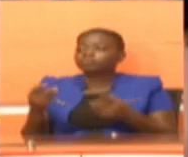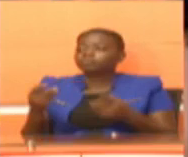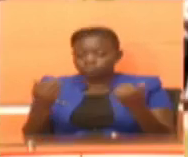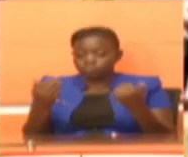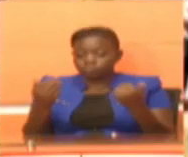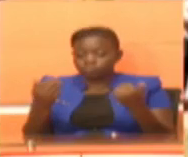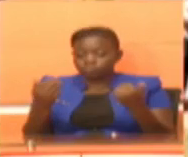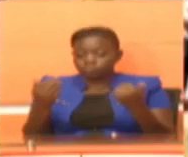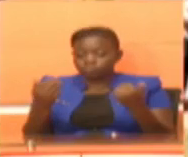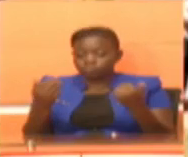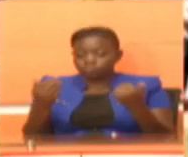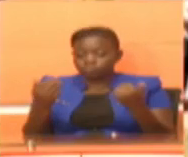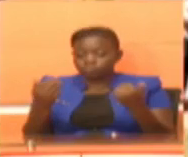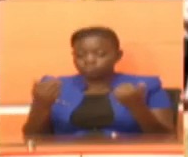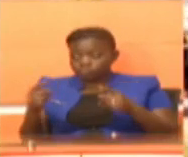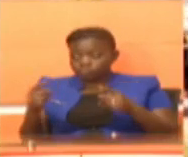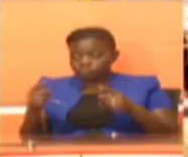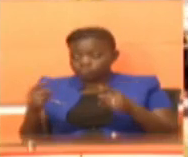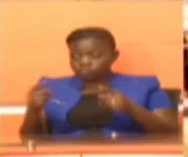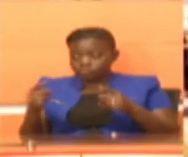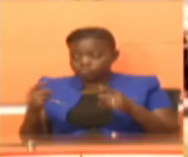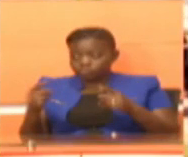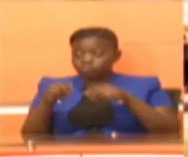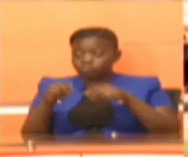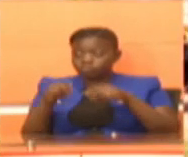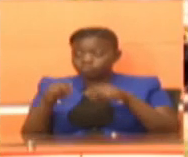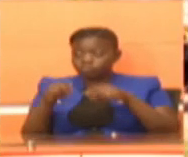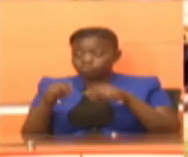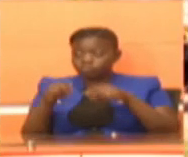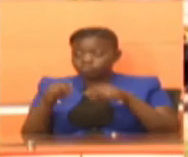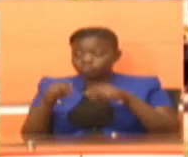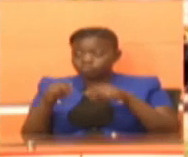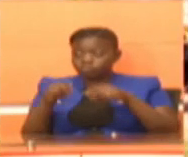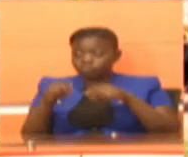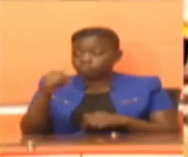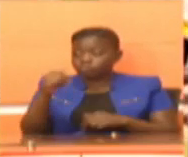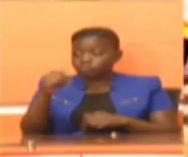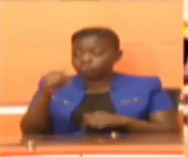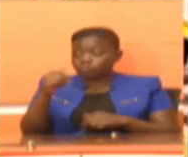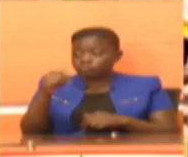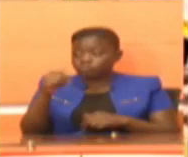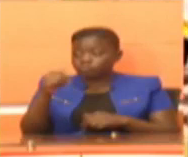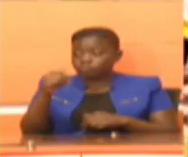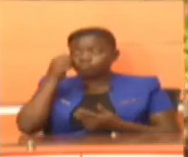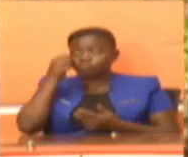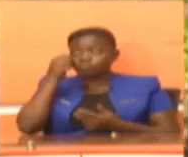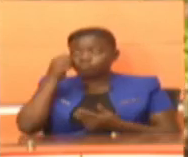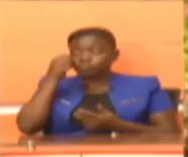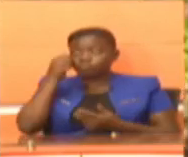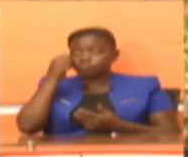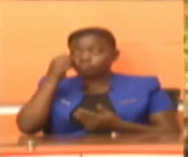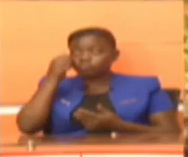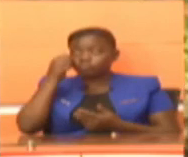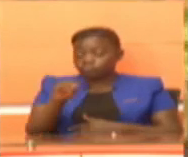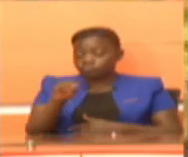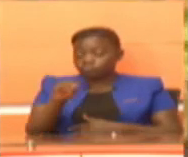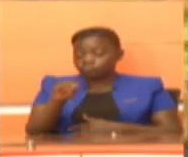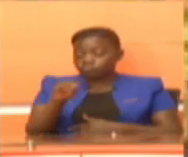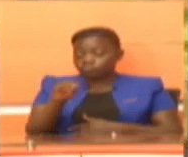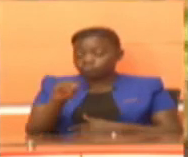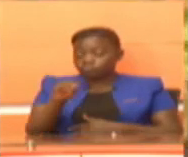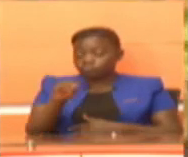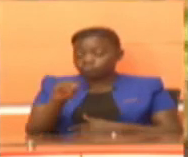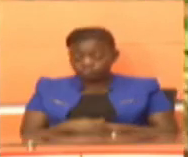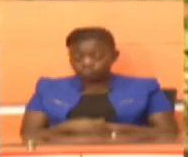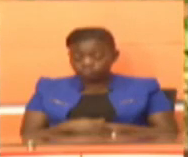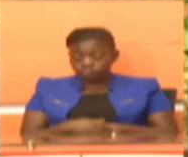ddiiro. Poliisi bw'etuuse yeekebeza emirambo era ng'ogumu gusangiddwa ng'amaaso gatunguseeyo. Ssentebe w'ekitundu Abdallah